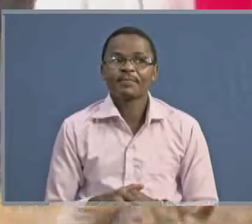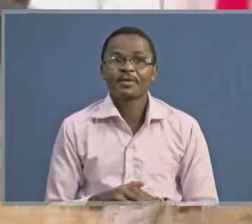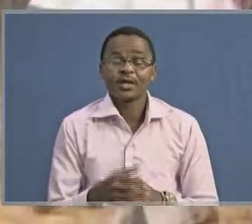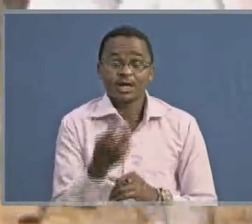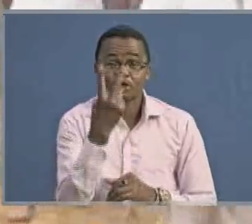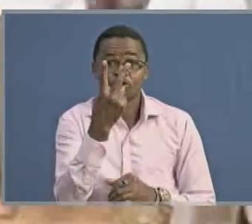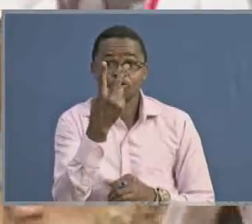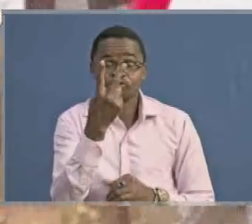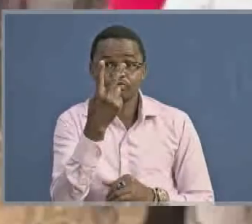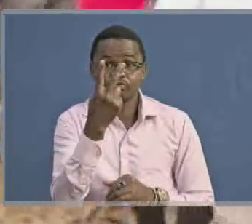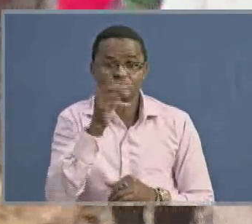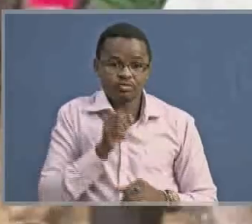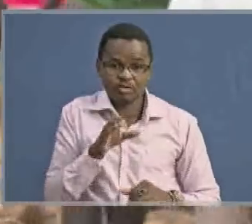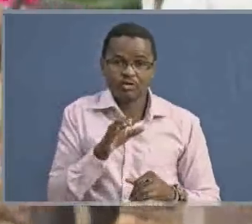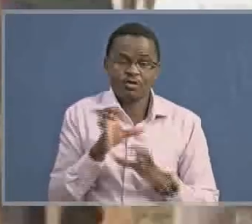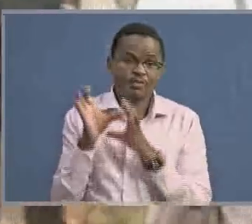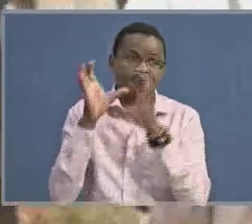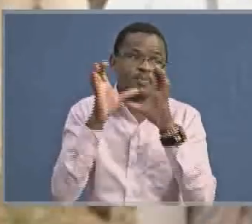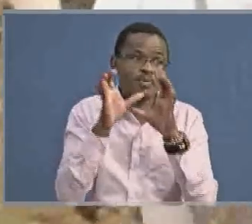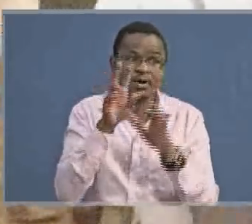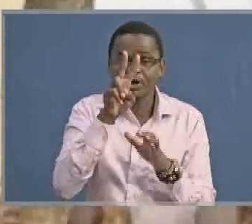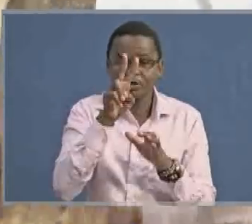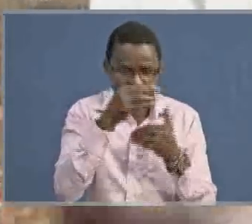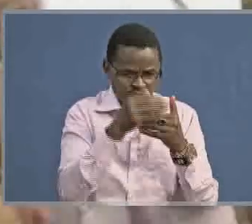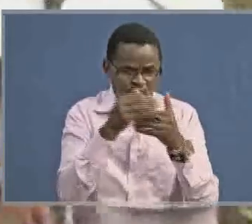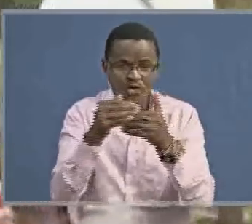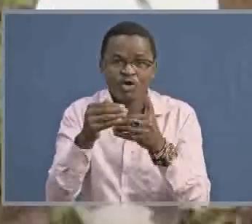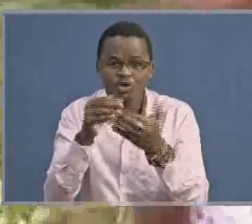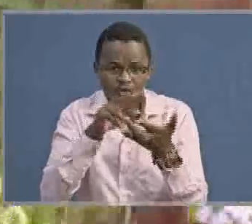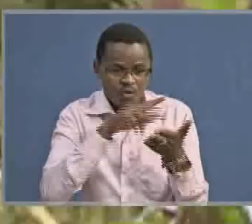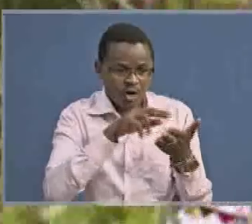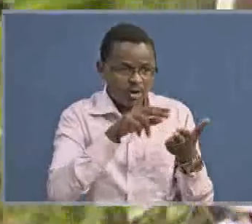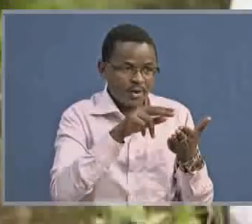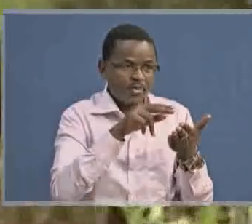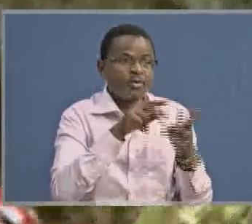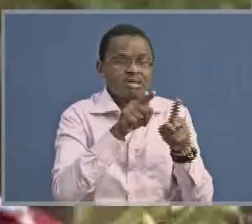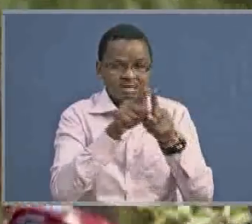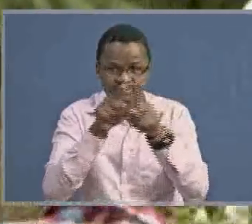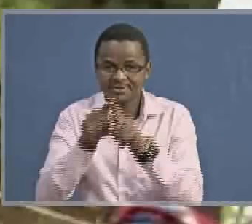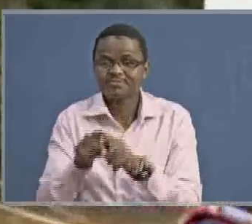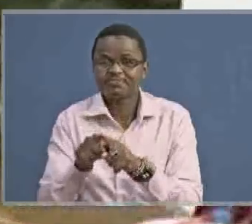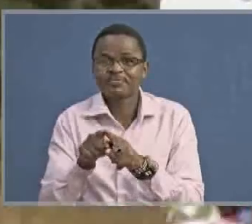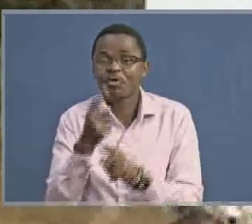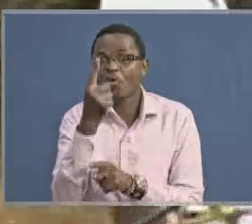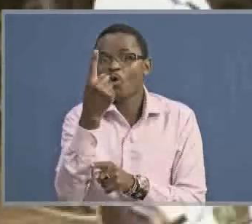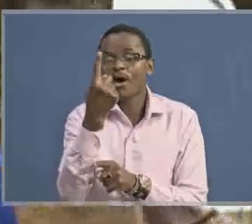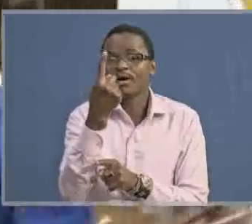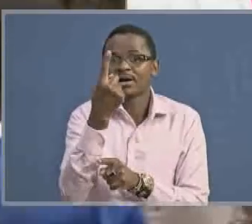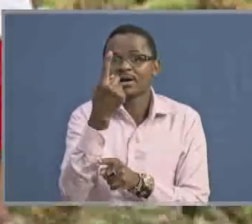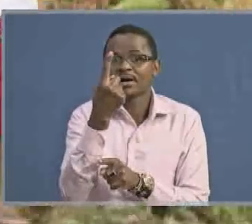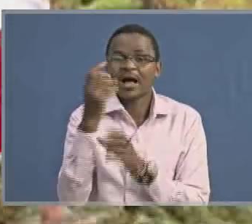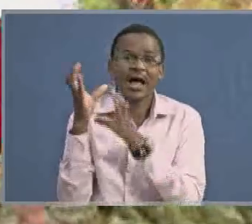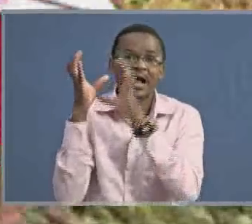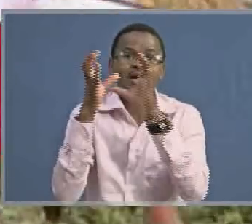Wasichana wawili wadogo waliobeba vijiti wanawafuata nyuma wakitembea kwa mstari sambamba. Mmoja wao